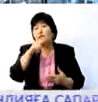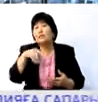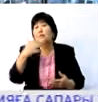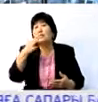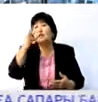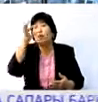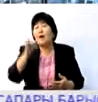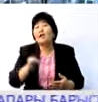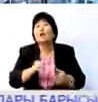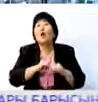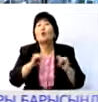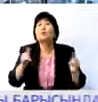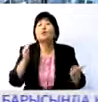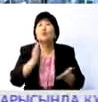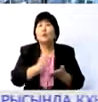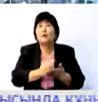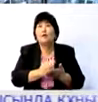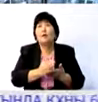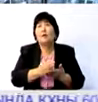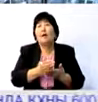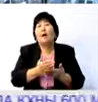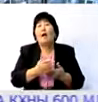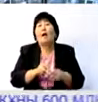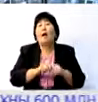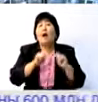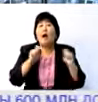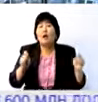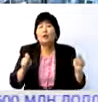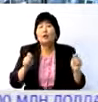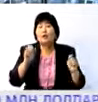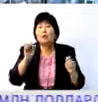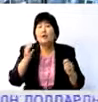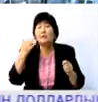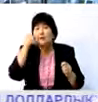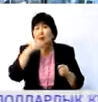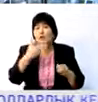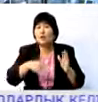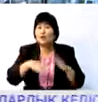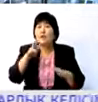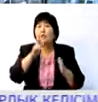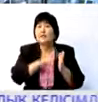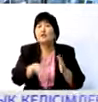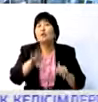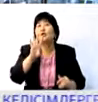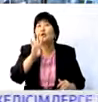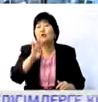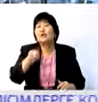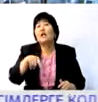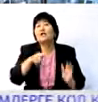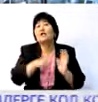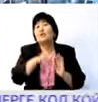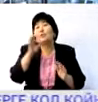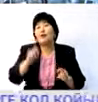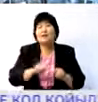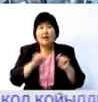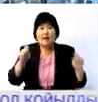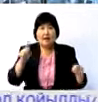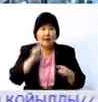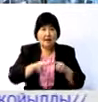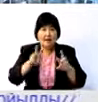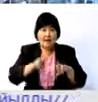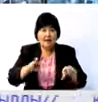1,5% өсіп отыр. Енді ашылу пайызы былтырғыдан жоғары 84,7% ашылып отыр. Ауыр